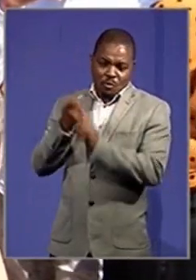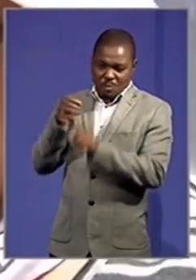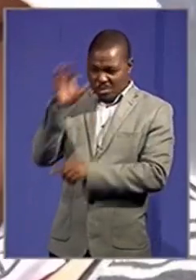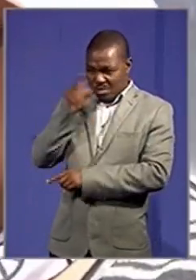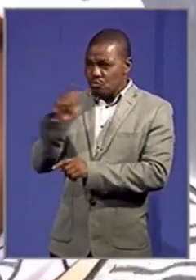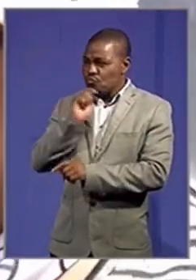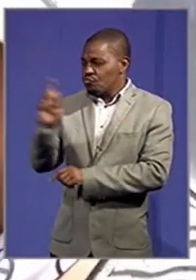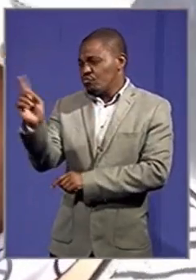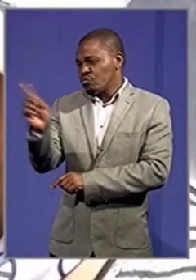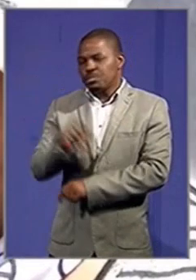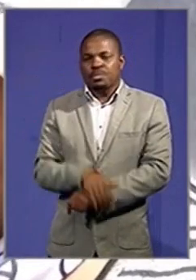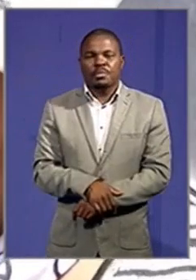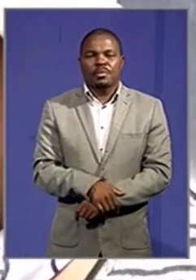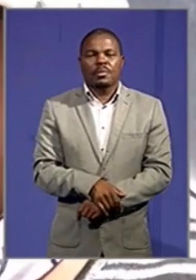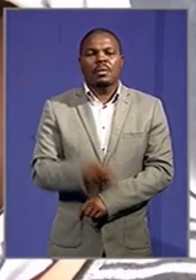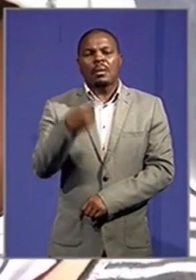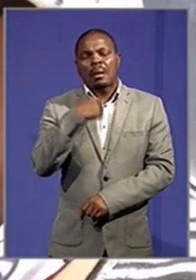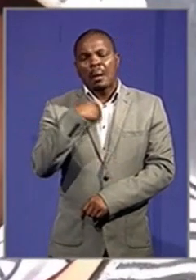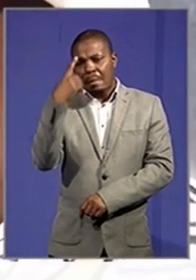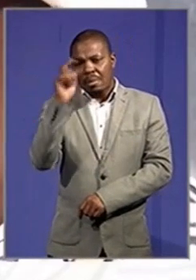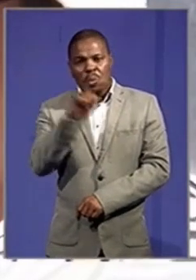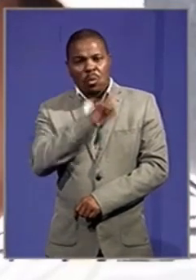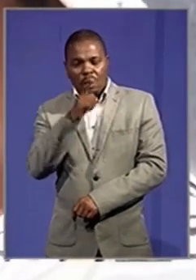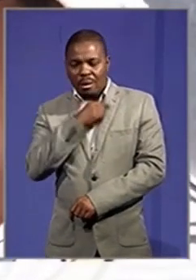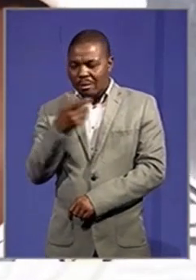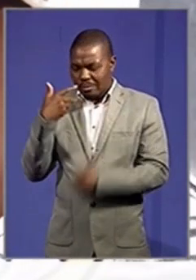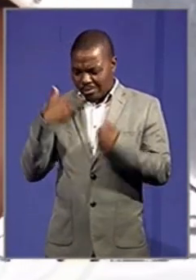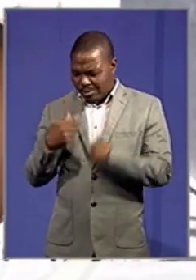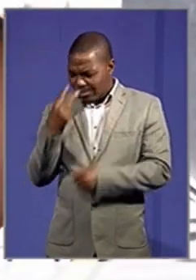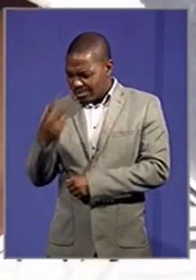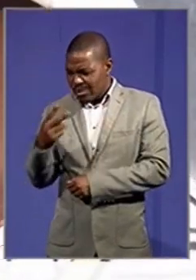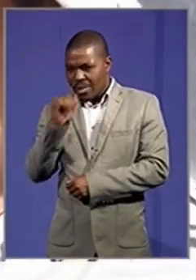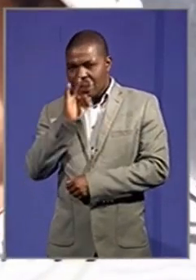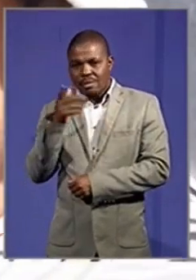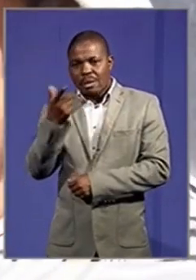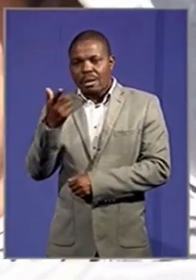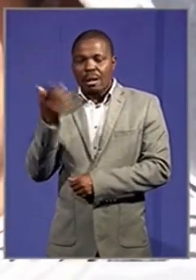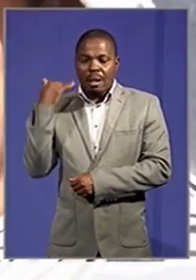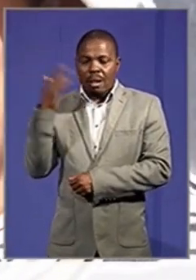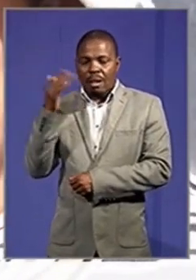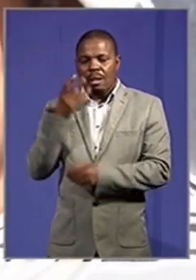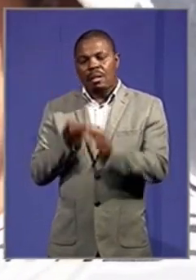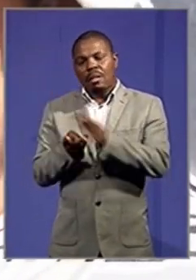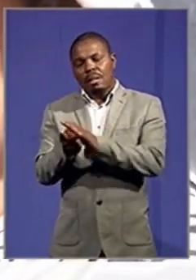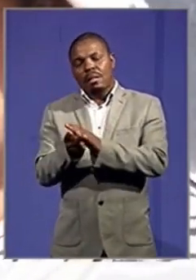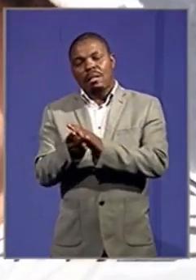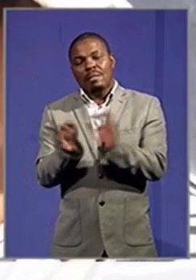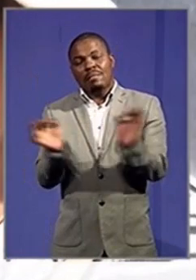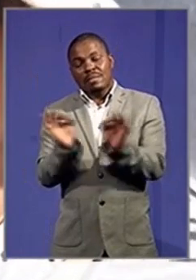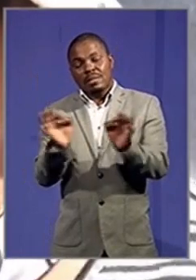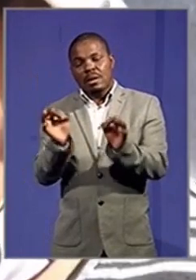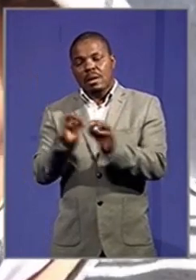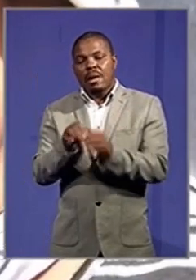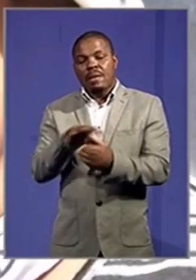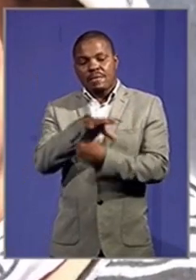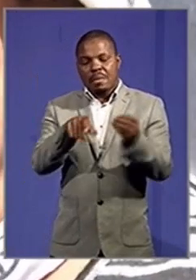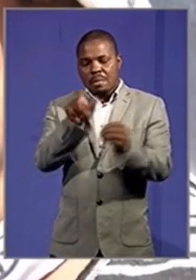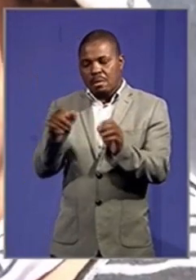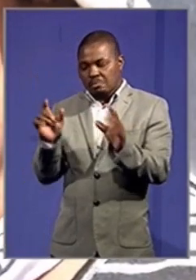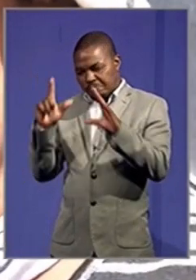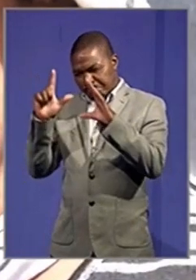sepoleseng. Ha re dumele hobaneng dintho di teng monana tse bontshang ha nna le moshareng ba mo shutile leloko le mo shutile